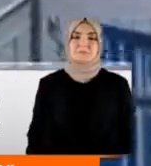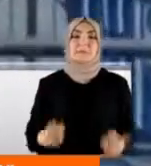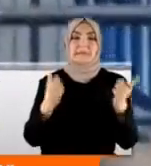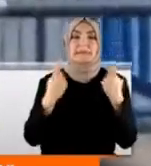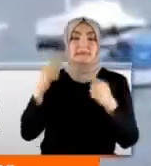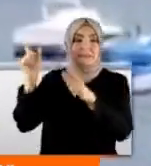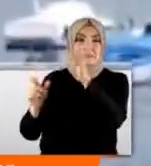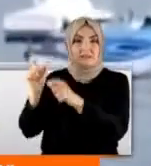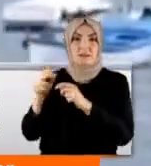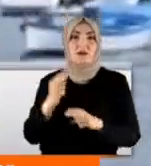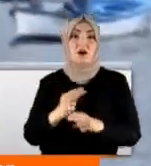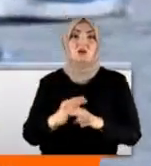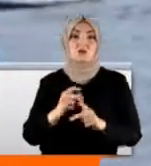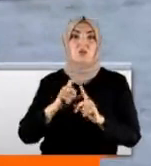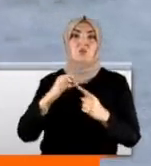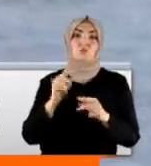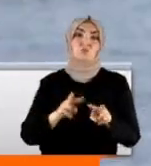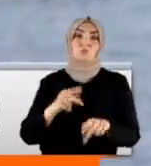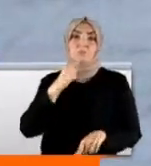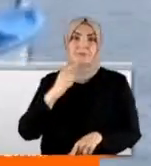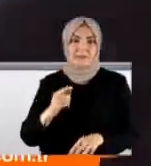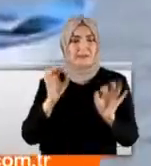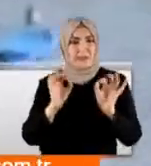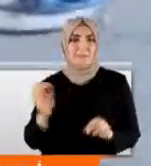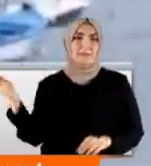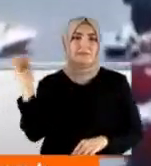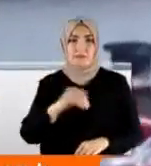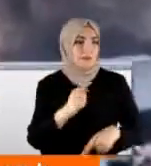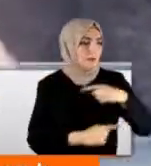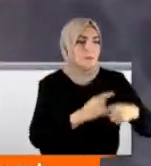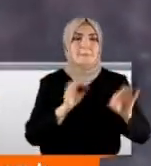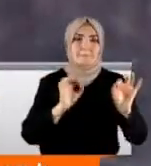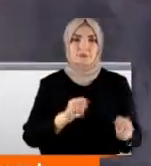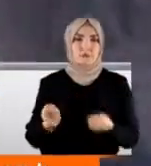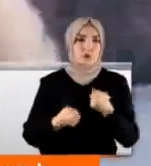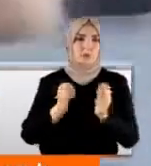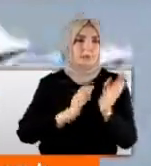Yetkililer acil durum ilan ettikleri olay yerinde hemen aramalara başladı. Çalışmalar sürüyor.